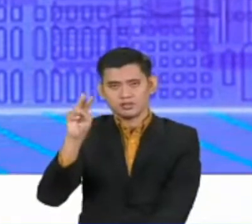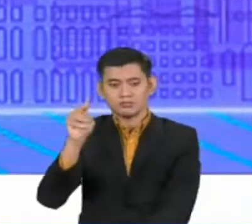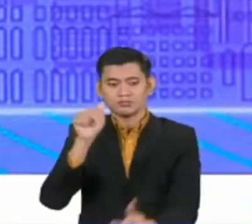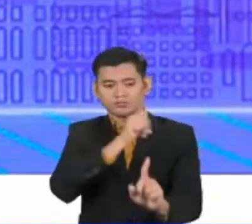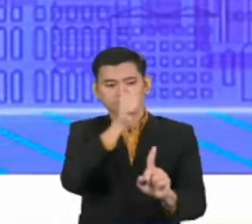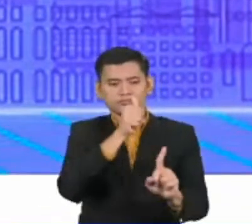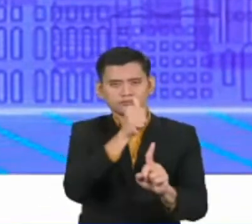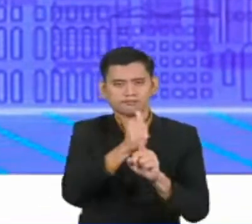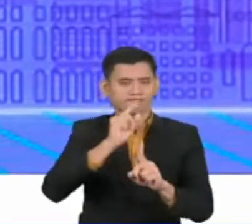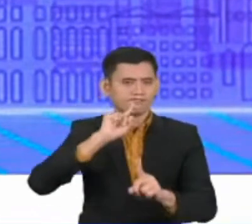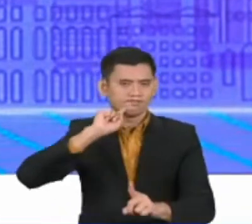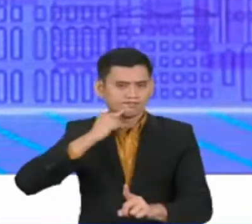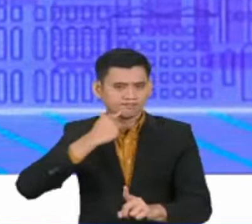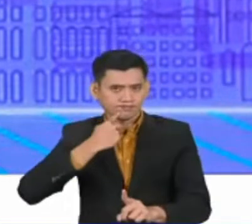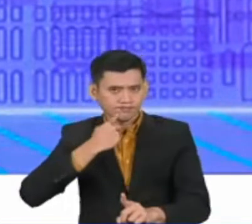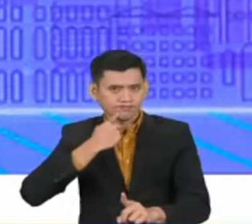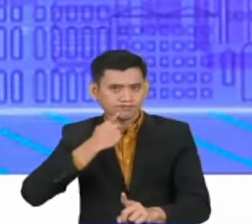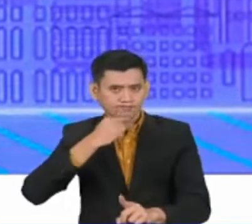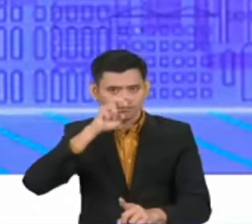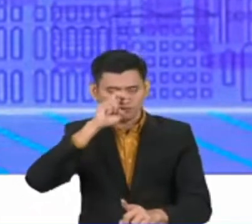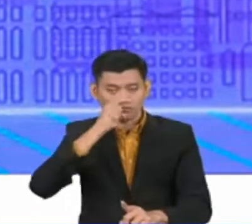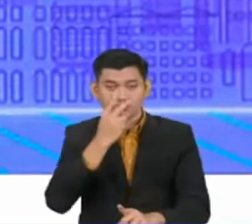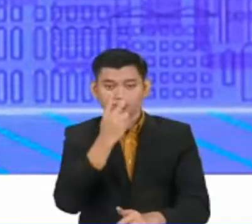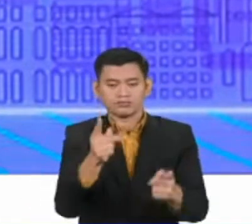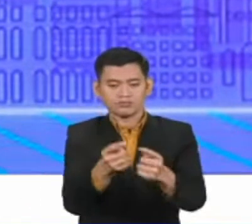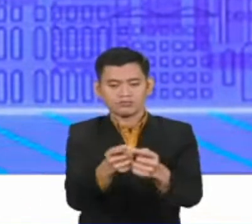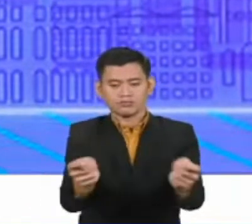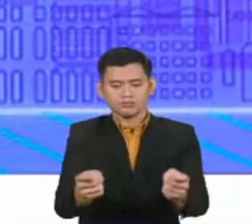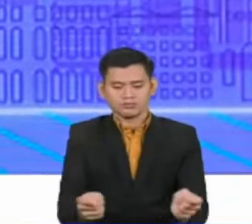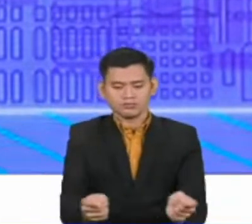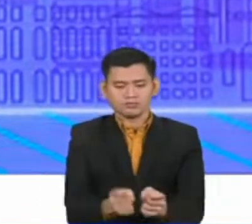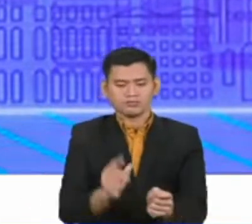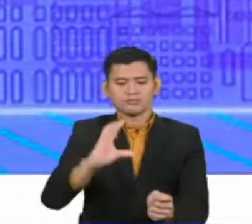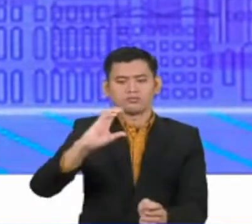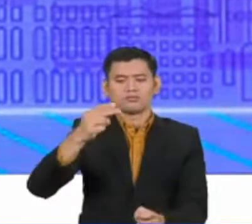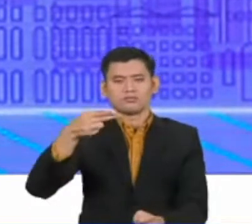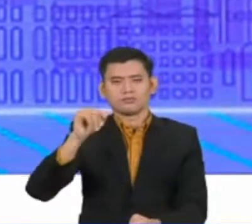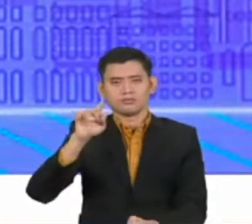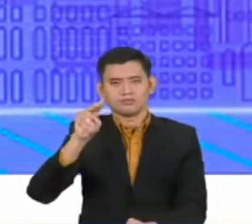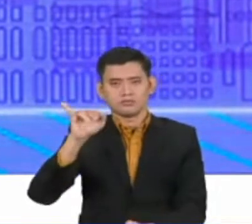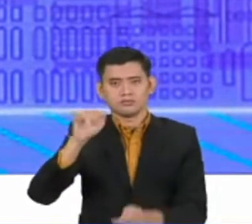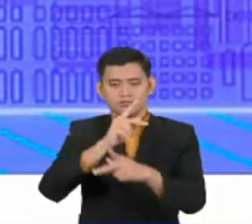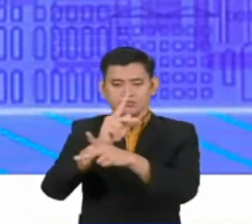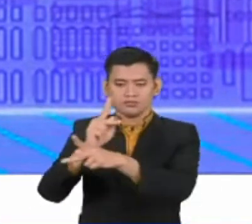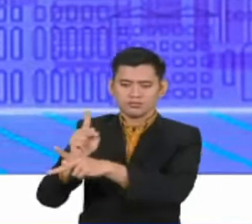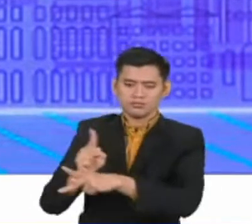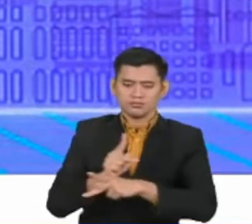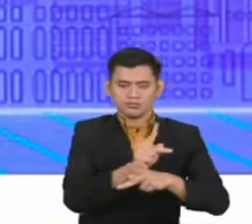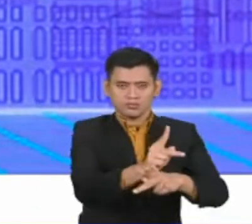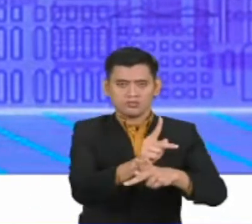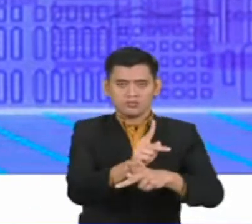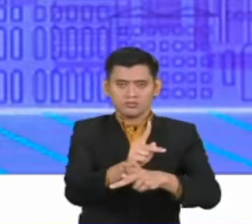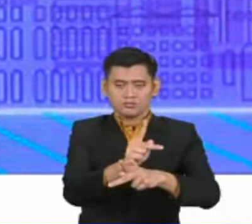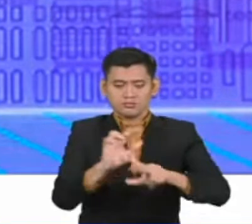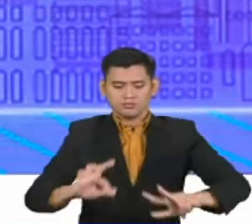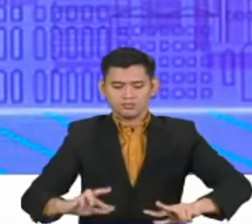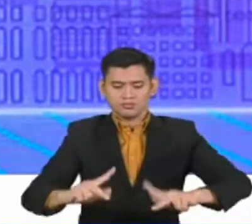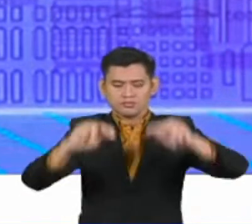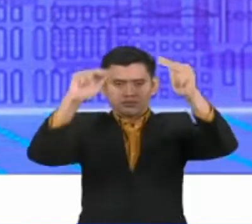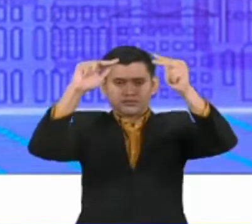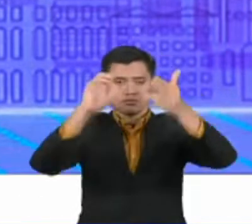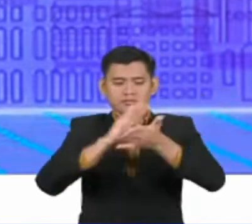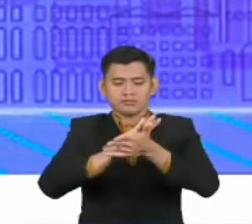itu dikeluarkan untuk memastikan Tasik Cini dapat dipelihara dan dipulihara semula untuk mengekalkannya